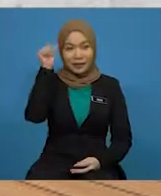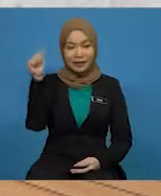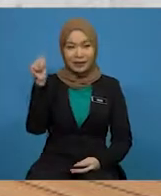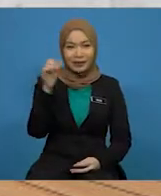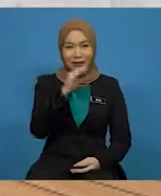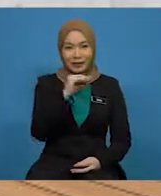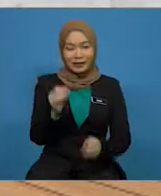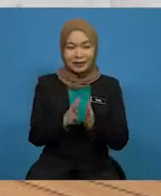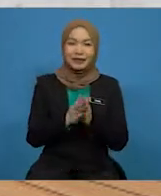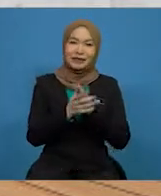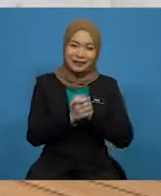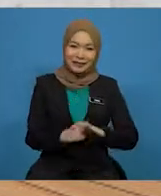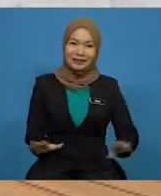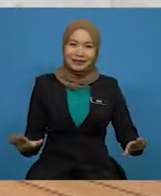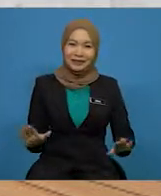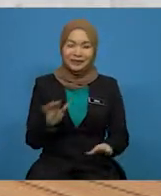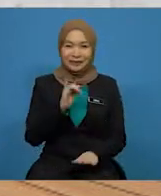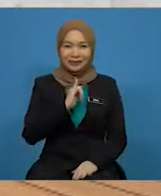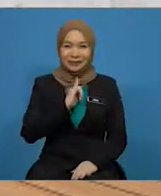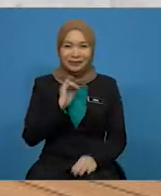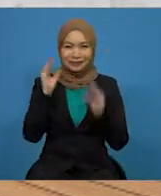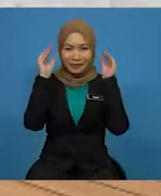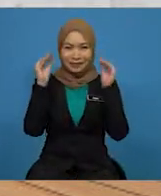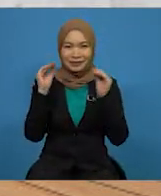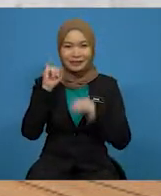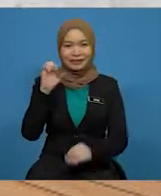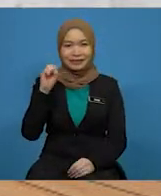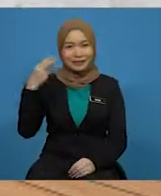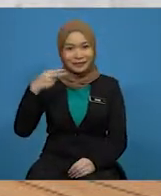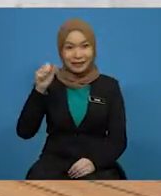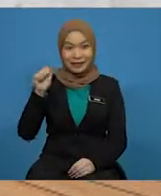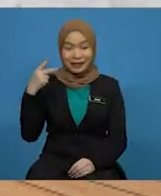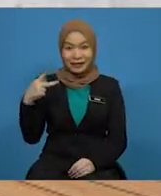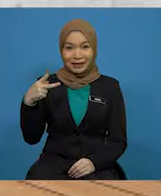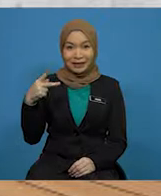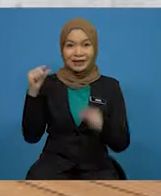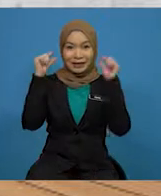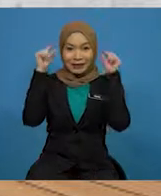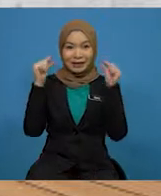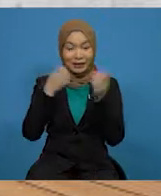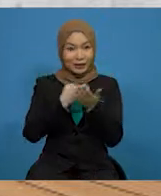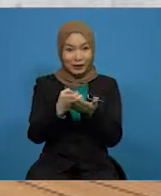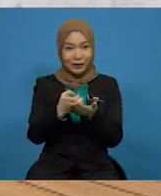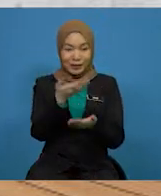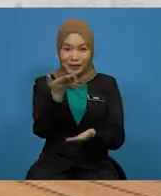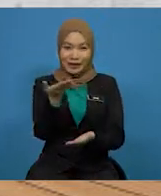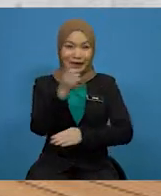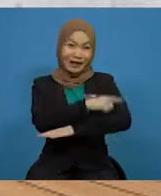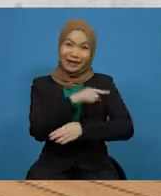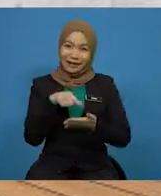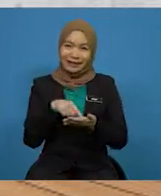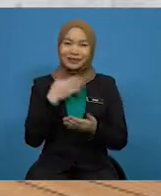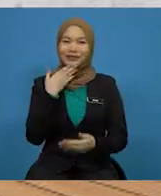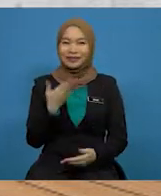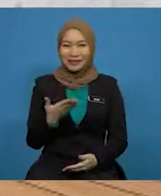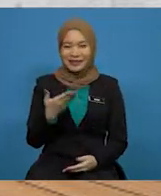Assalamualaikum dan salam sejahtera. Saya Cikgu Ishak bin Ismail, teman dan guru ekonomi anda pada hari ini. Terima kasih